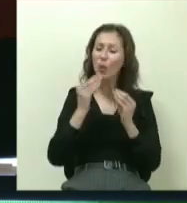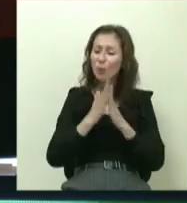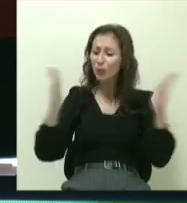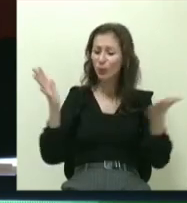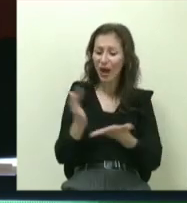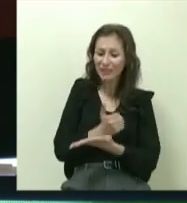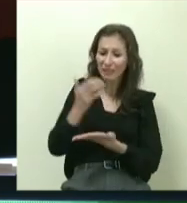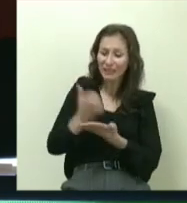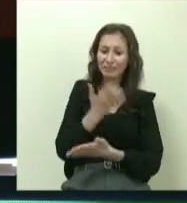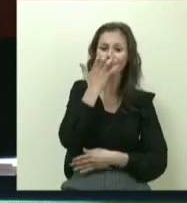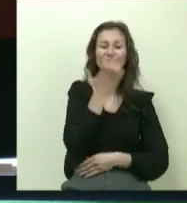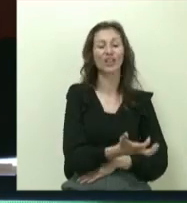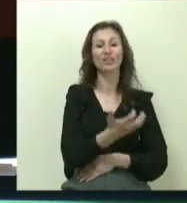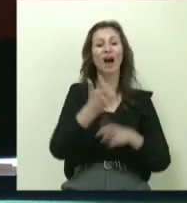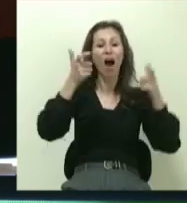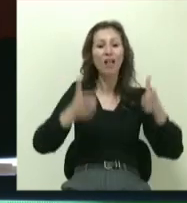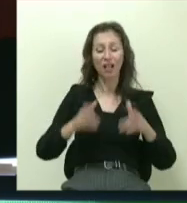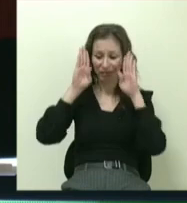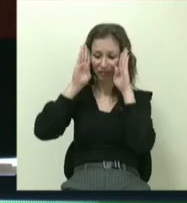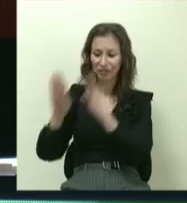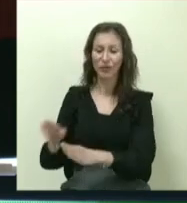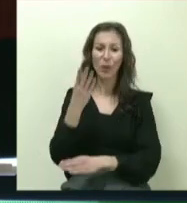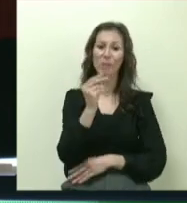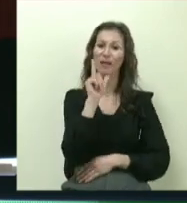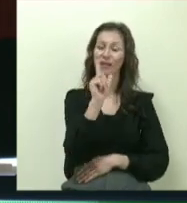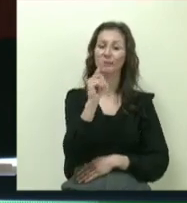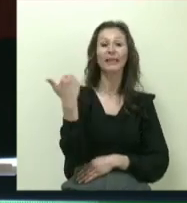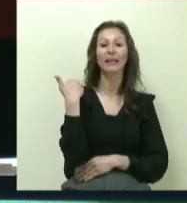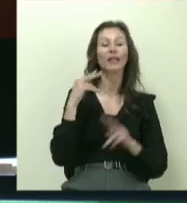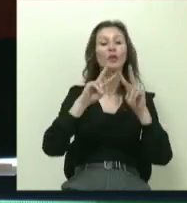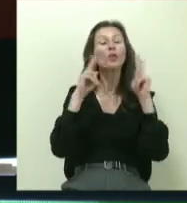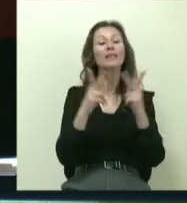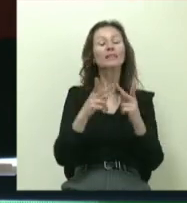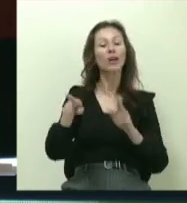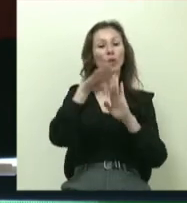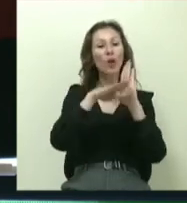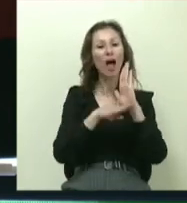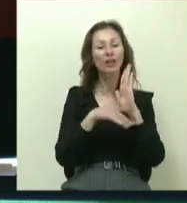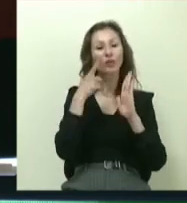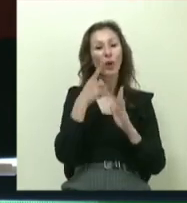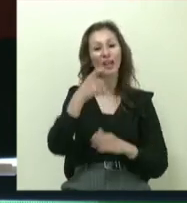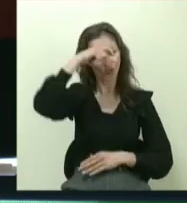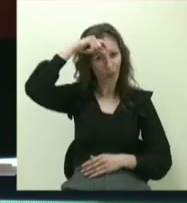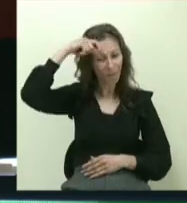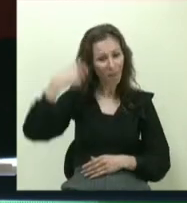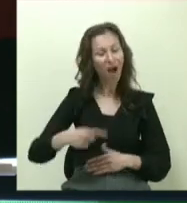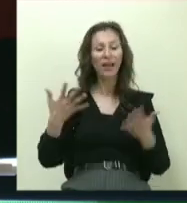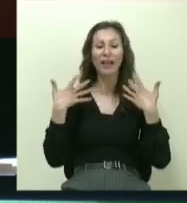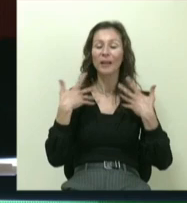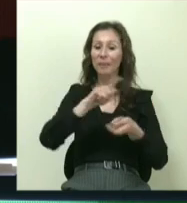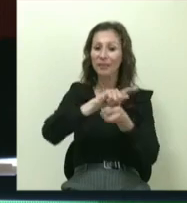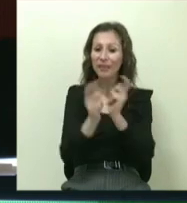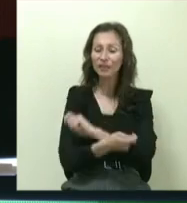kazanımlar sağlayacağı alanlara odaklanmalıdır yeni küresel kurallar oluşturmaya yönelik çaba iklim